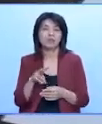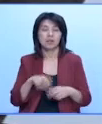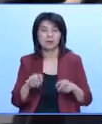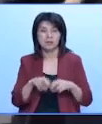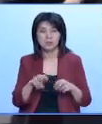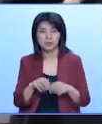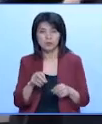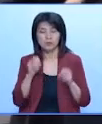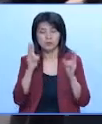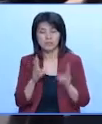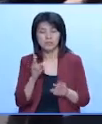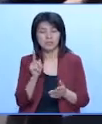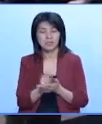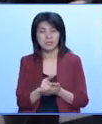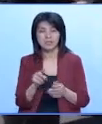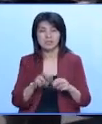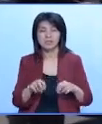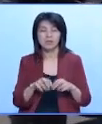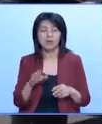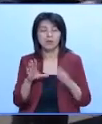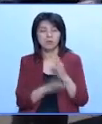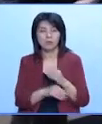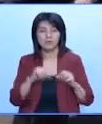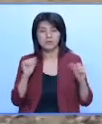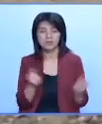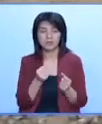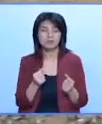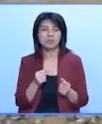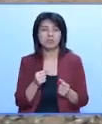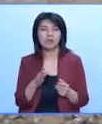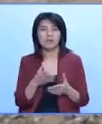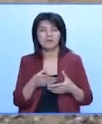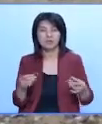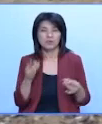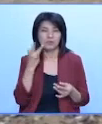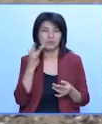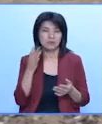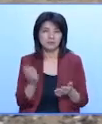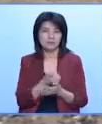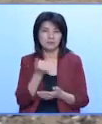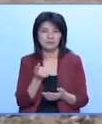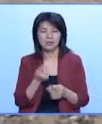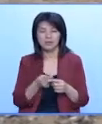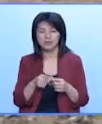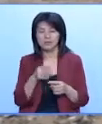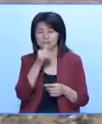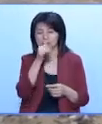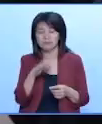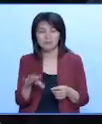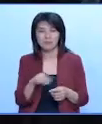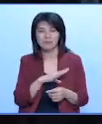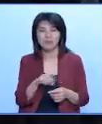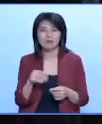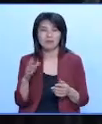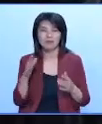специалисты проверяли надежность дорожного полотна после зимней эксплуатации. Именно весной проявляются все недостатки работы, которые не выявили летом или осенью. У